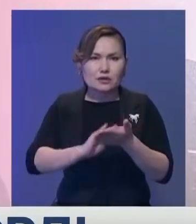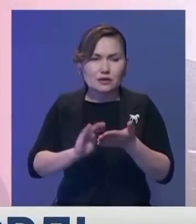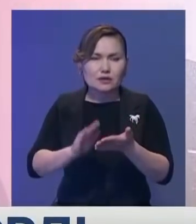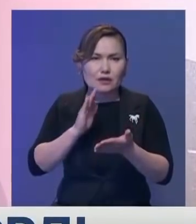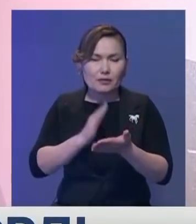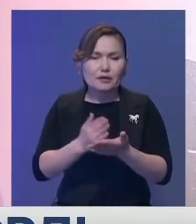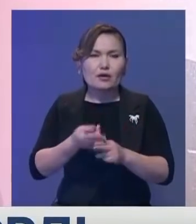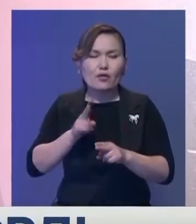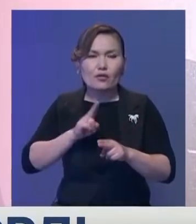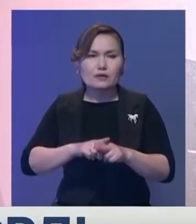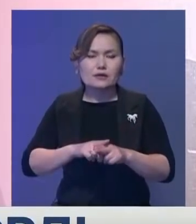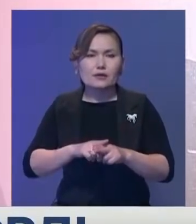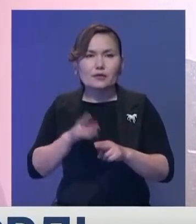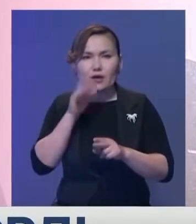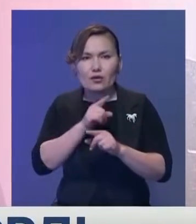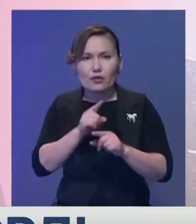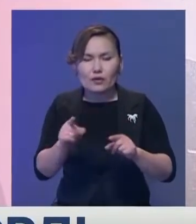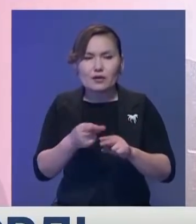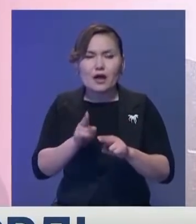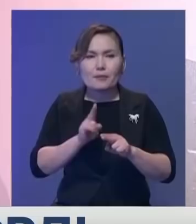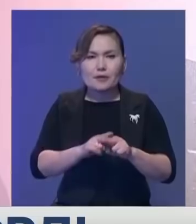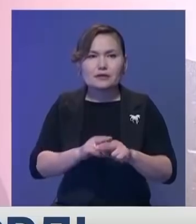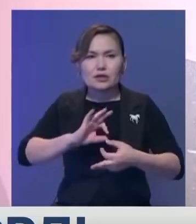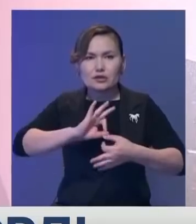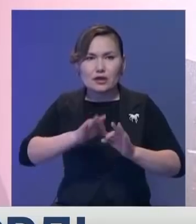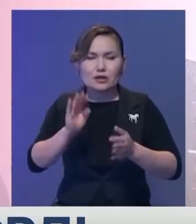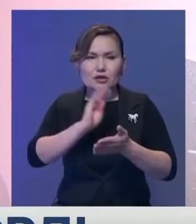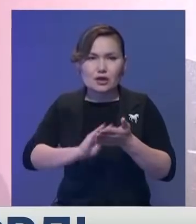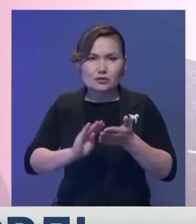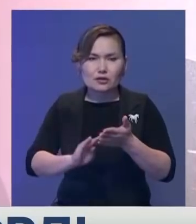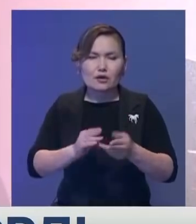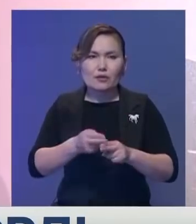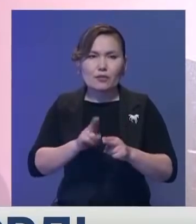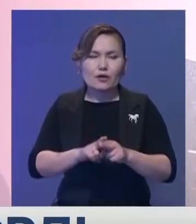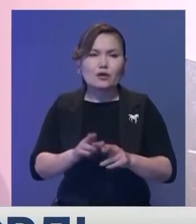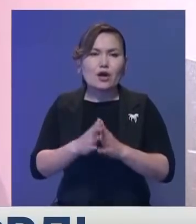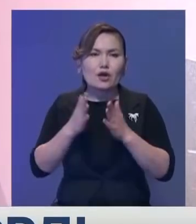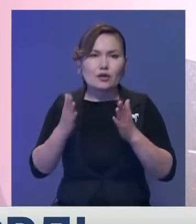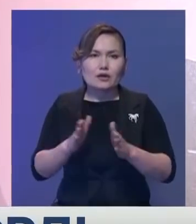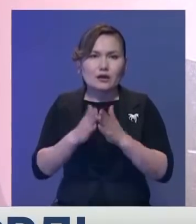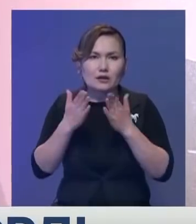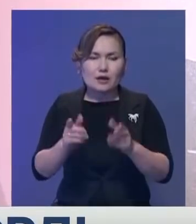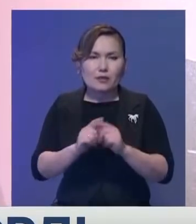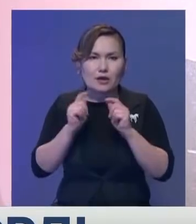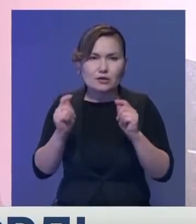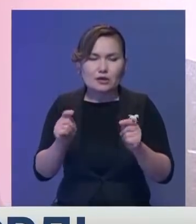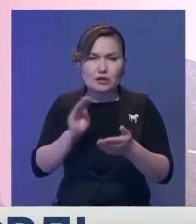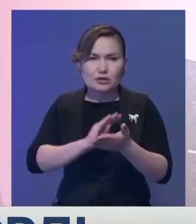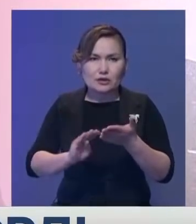аз зерттелген сондай кезең. Сол кезеңді толық тануға бұл кітап септеседі. Және бұл